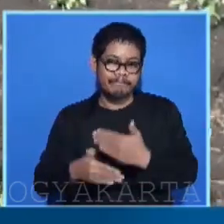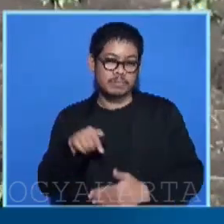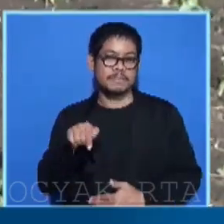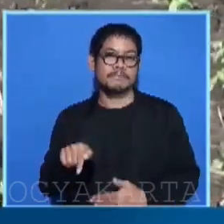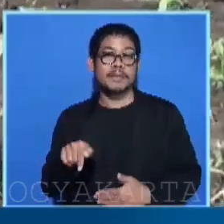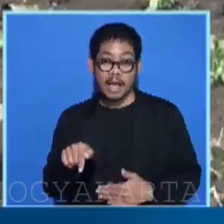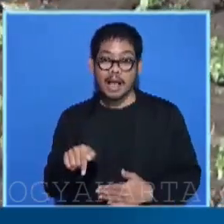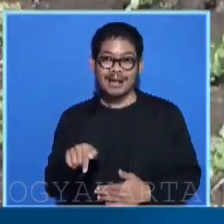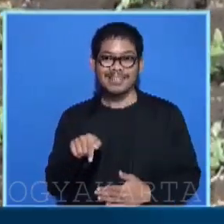pengairan saat kemara